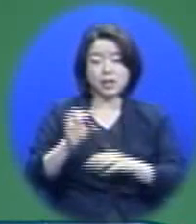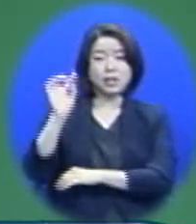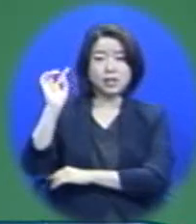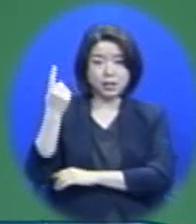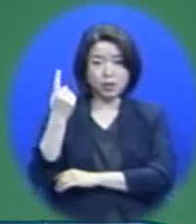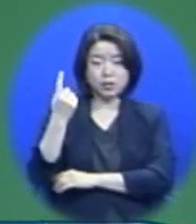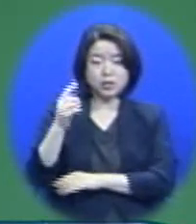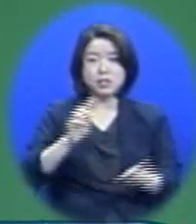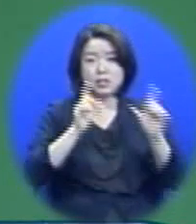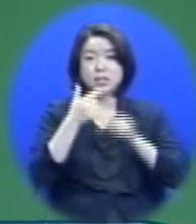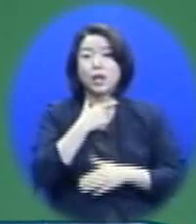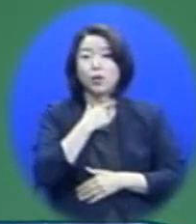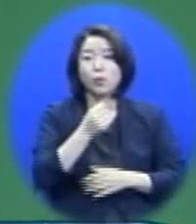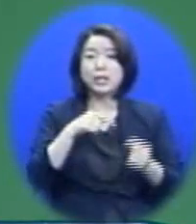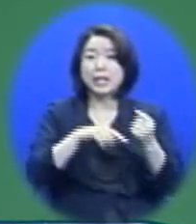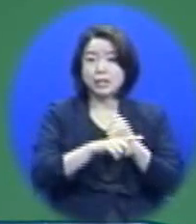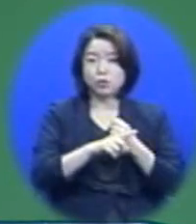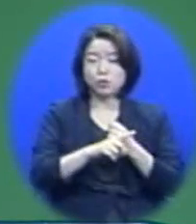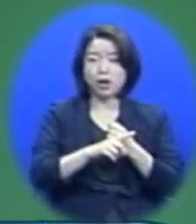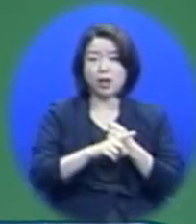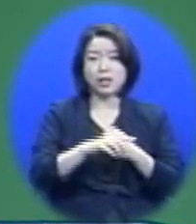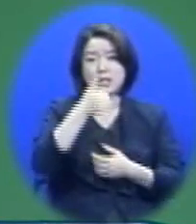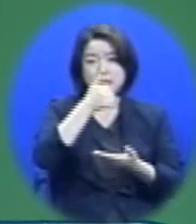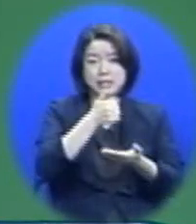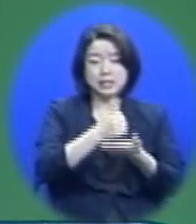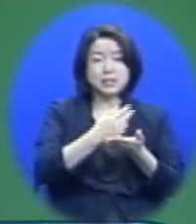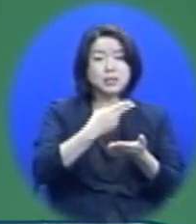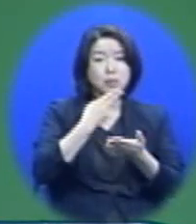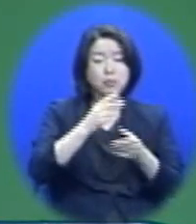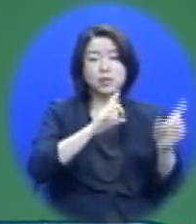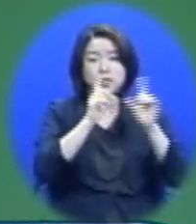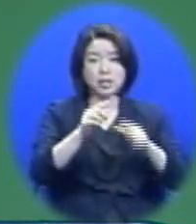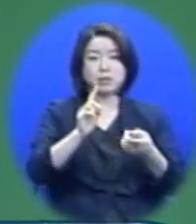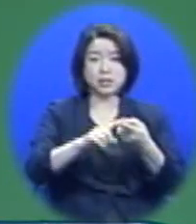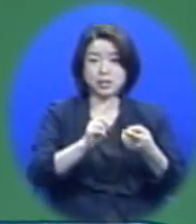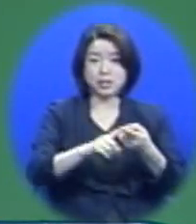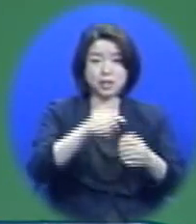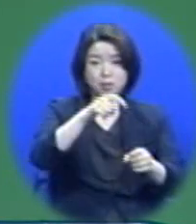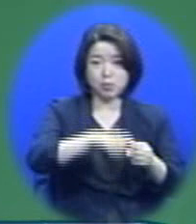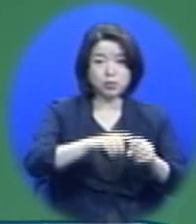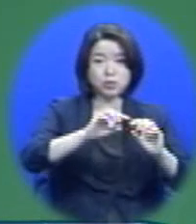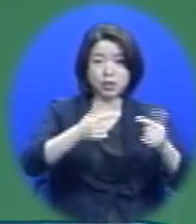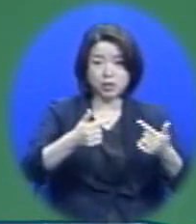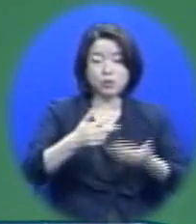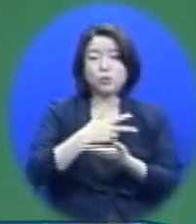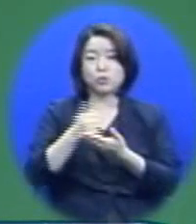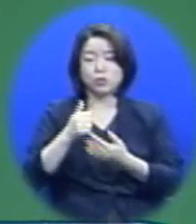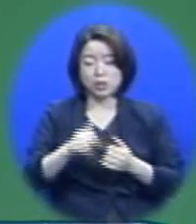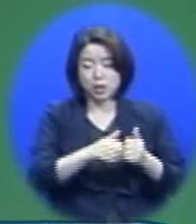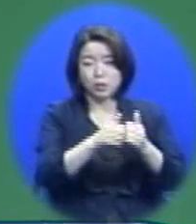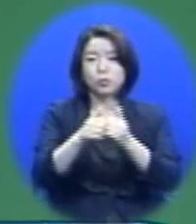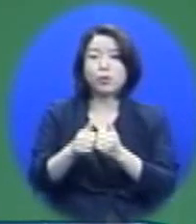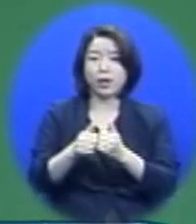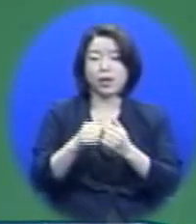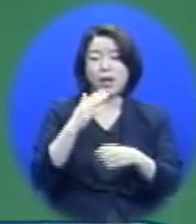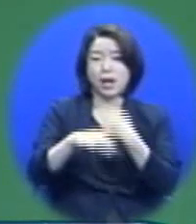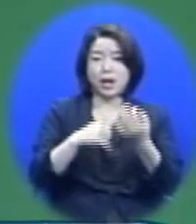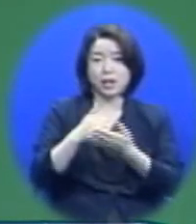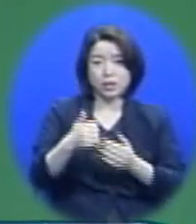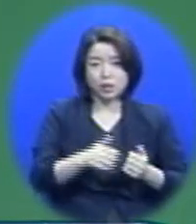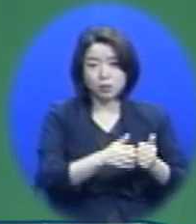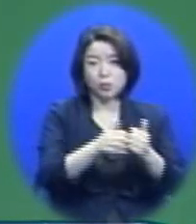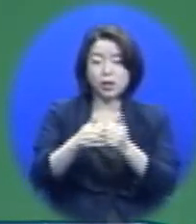원했던 이유가 흠 없는 삶 자체가 목적이 아니고 주님과 동행하는 삶, 하나님과 동행하는